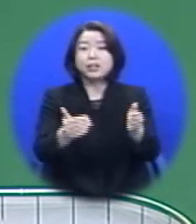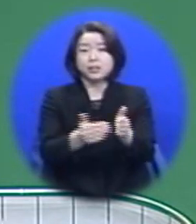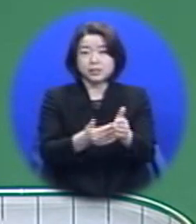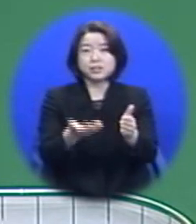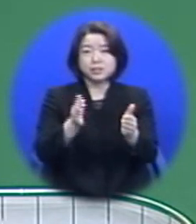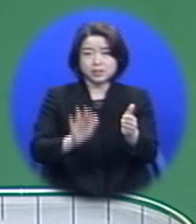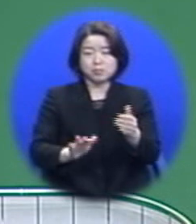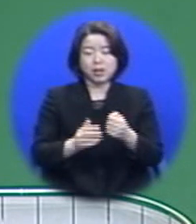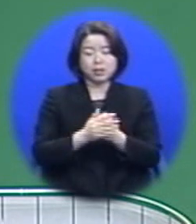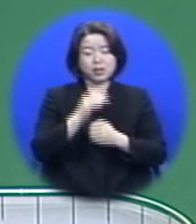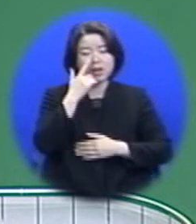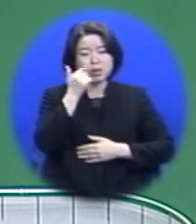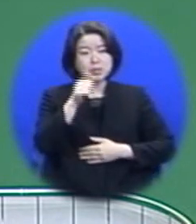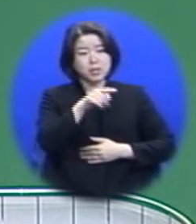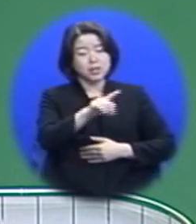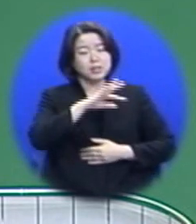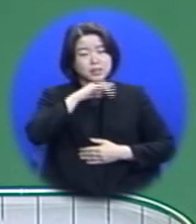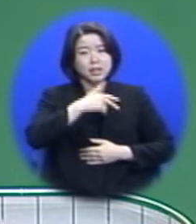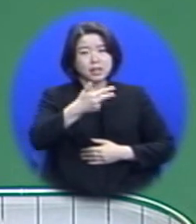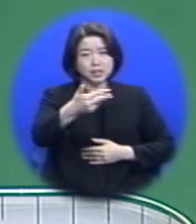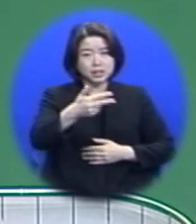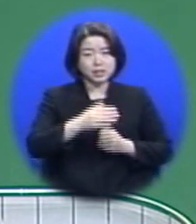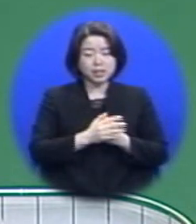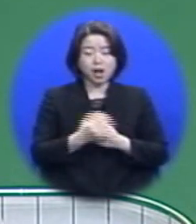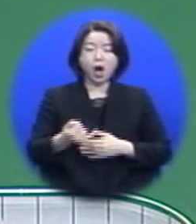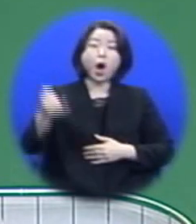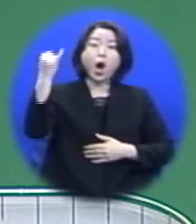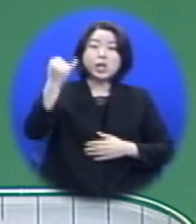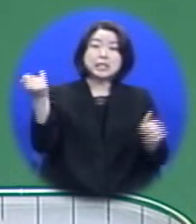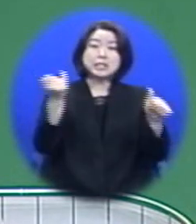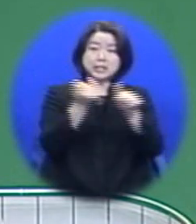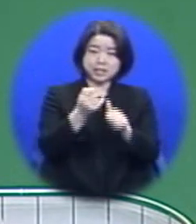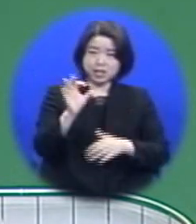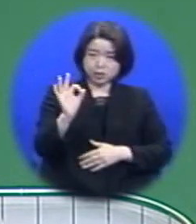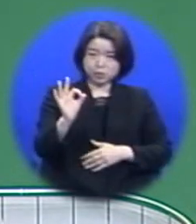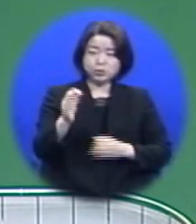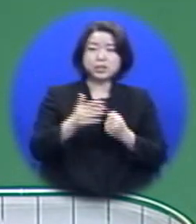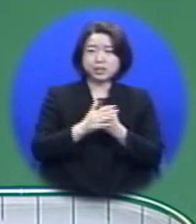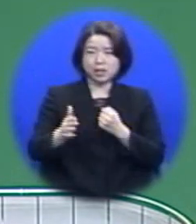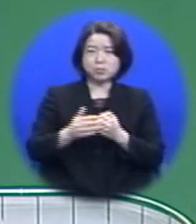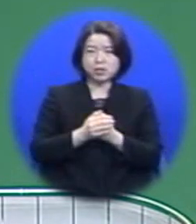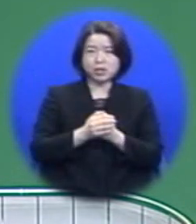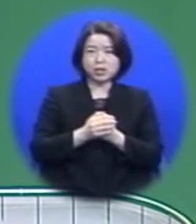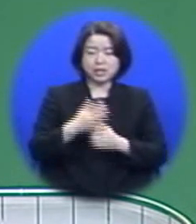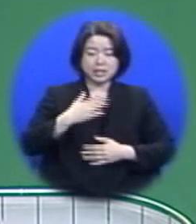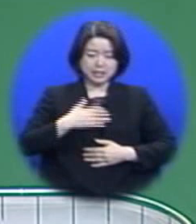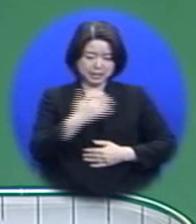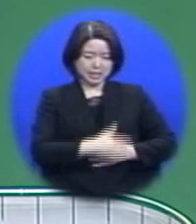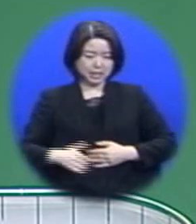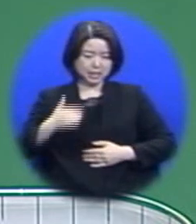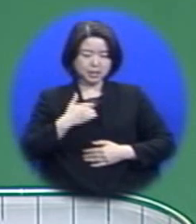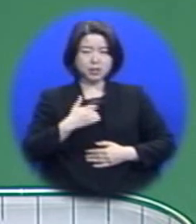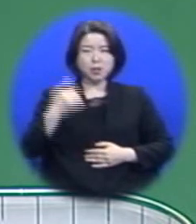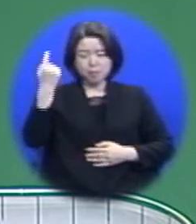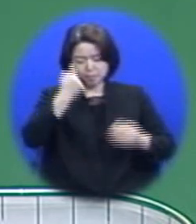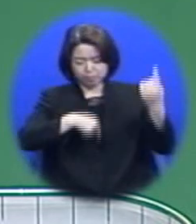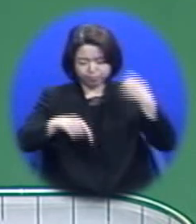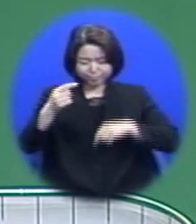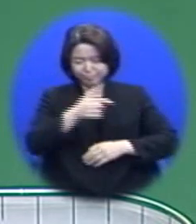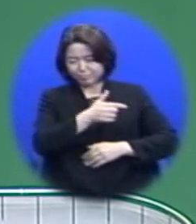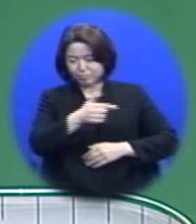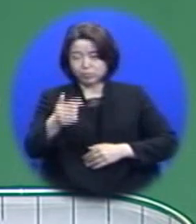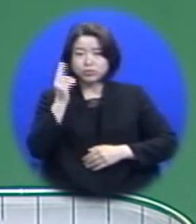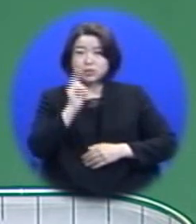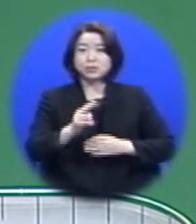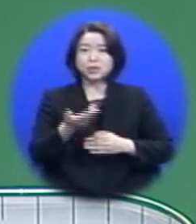일곱살 된 딸 언니 시집갈 미천 아이기 때문에 자기 몸은 진이가 되면서도